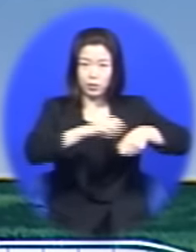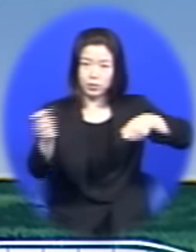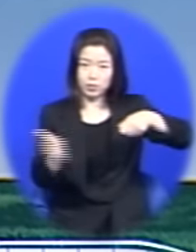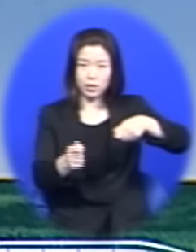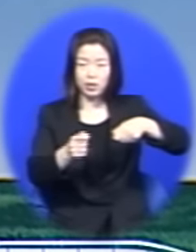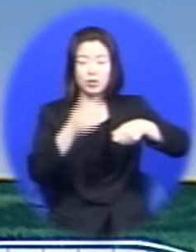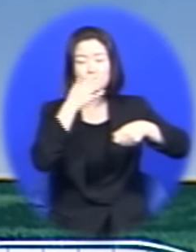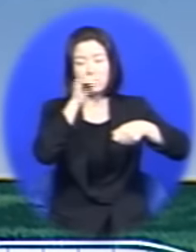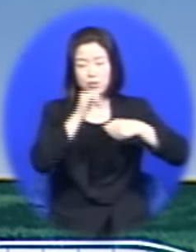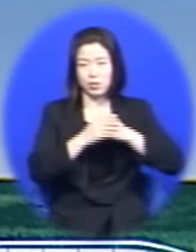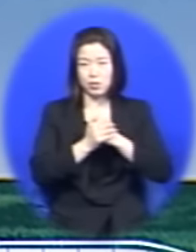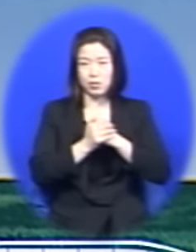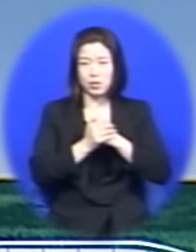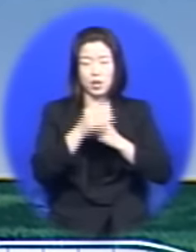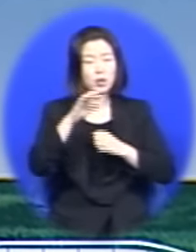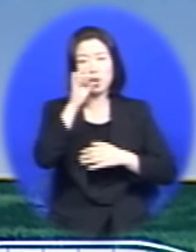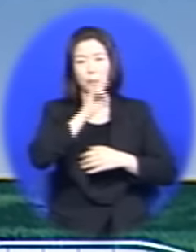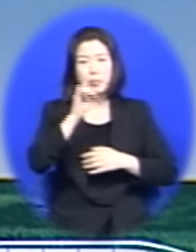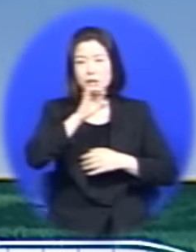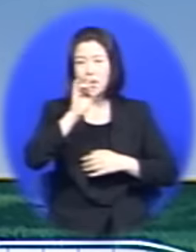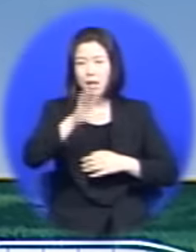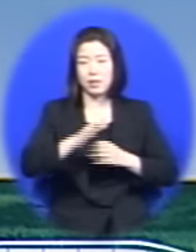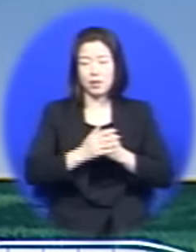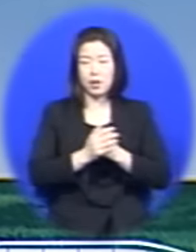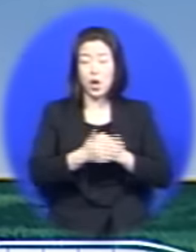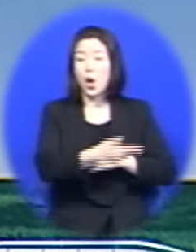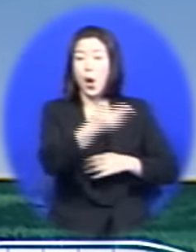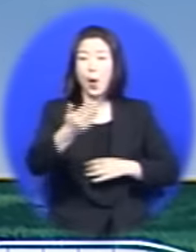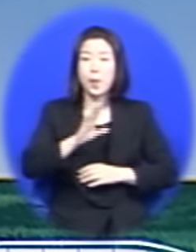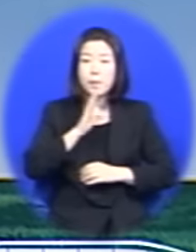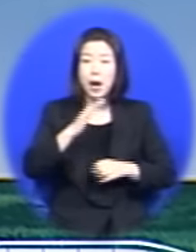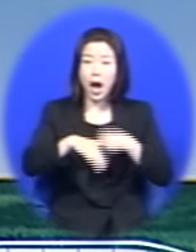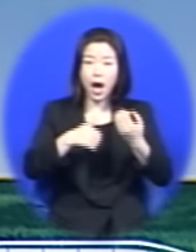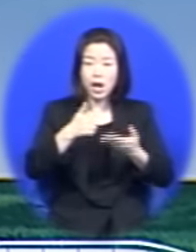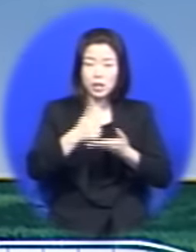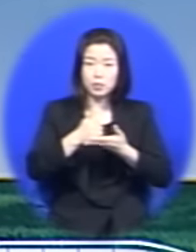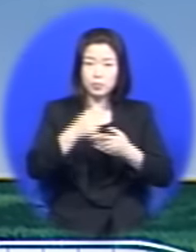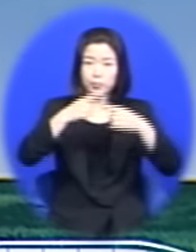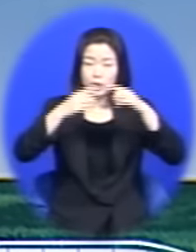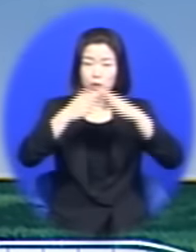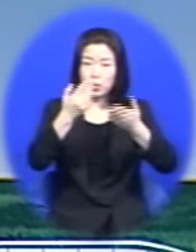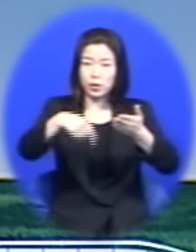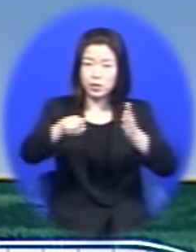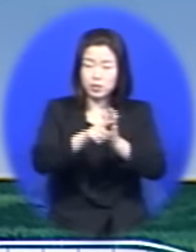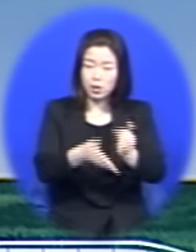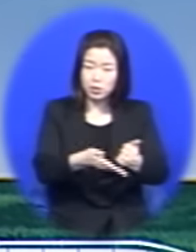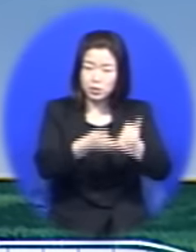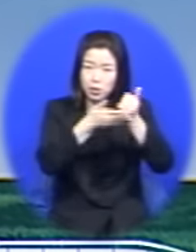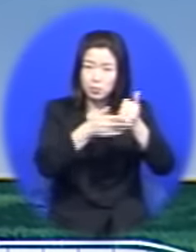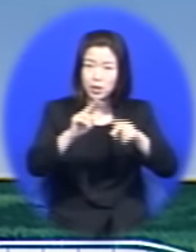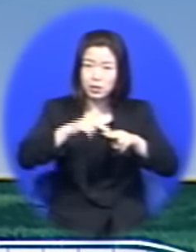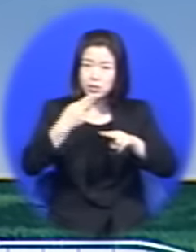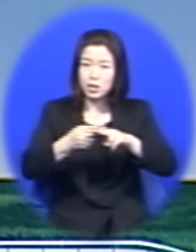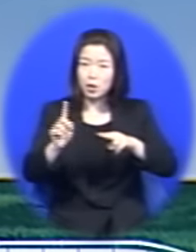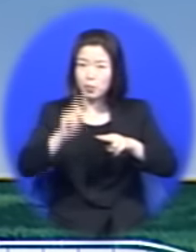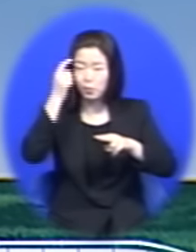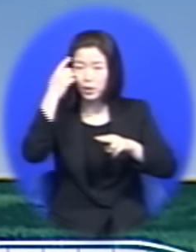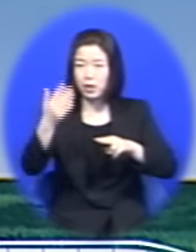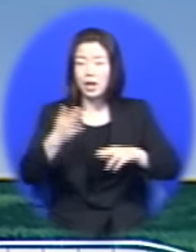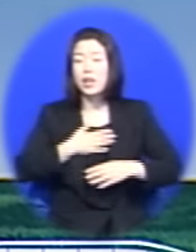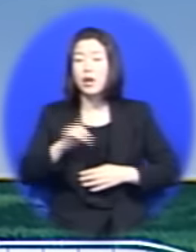안 됩니다. 여러분이 정말 하나님, 제가 이 교회를 위해서 섬길 은사가 뭡니까? 제게 뭘 하라고